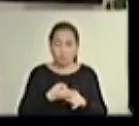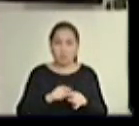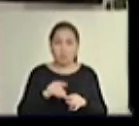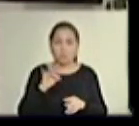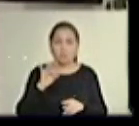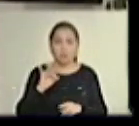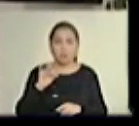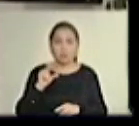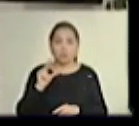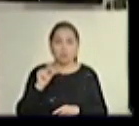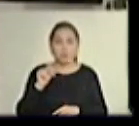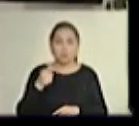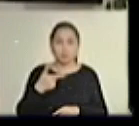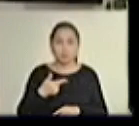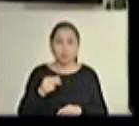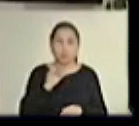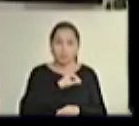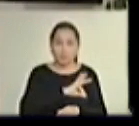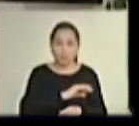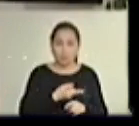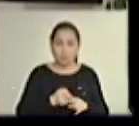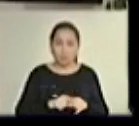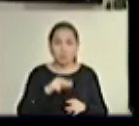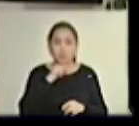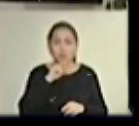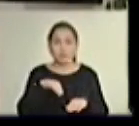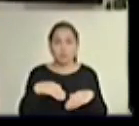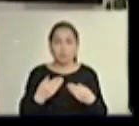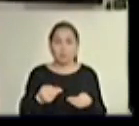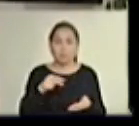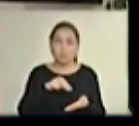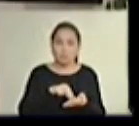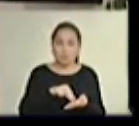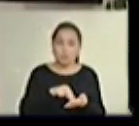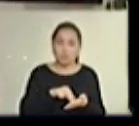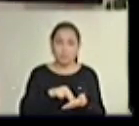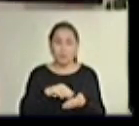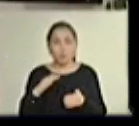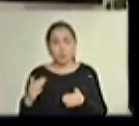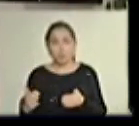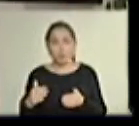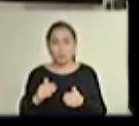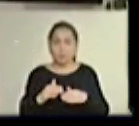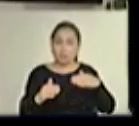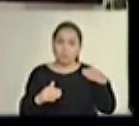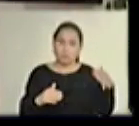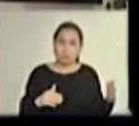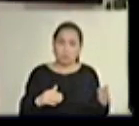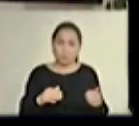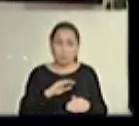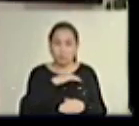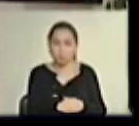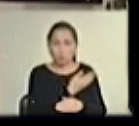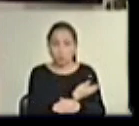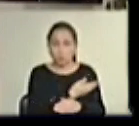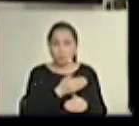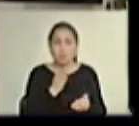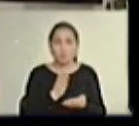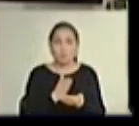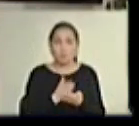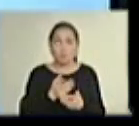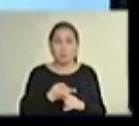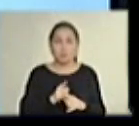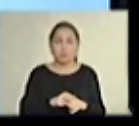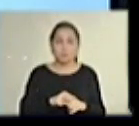richak vazifasidan foydalanishmoqda. E'tibor bering, tayanch. Tayanchning o'ng tomonida hamda chap tomonida kuchlar ta'sir etmoqda.